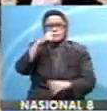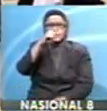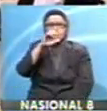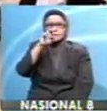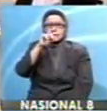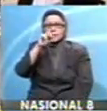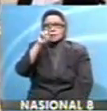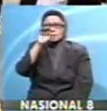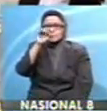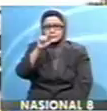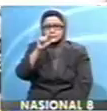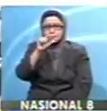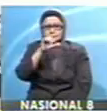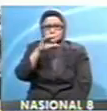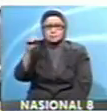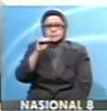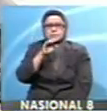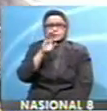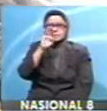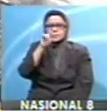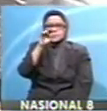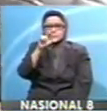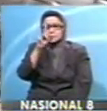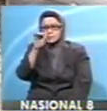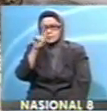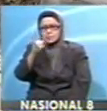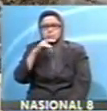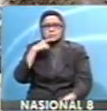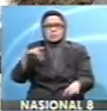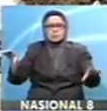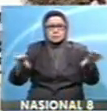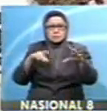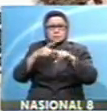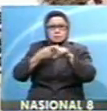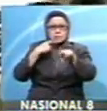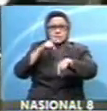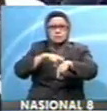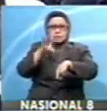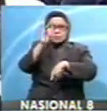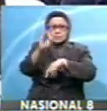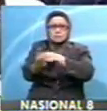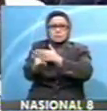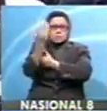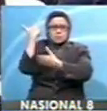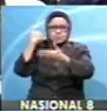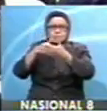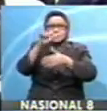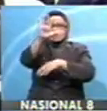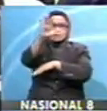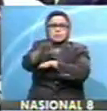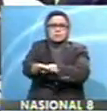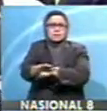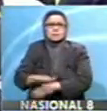sempah dan genting batang kali sekatan Jalan Raya itu dilakukan dari jam 8 pagi hingga 5 petang